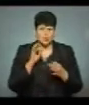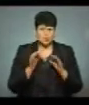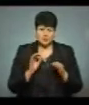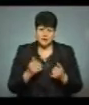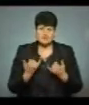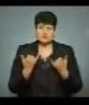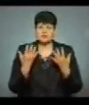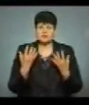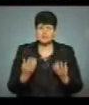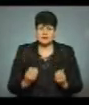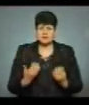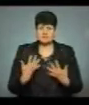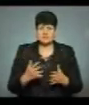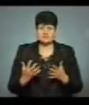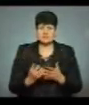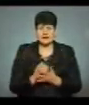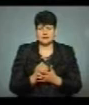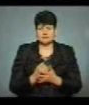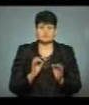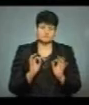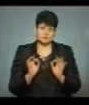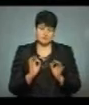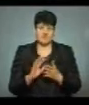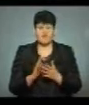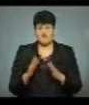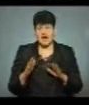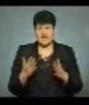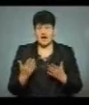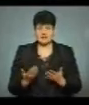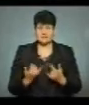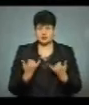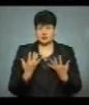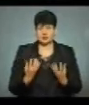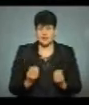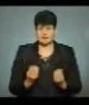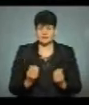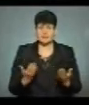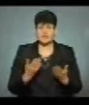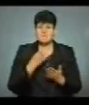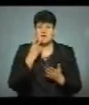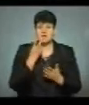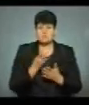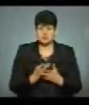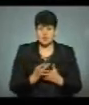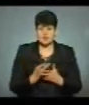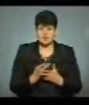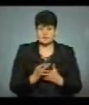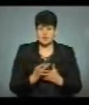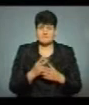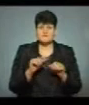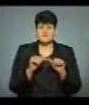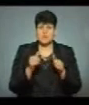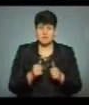сьогоднішній день десь знайдений оптимальний варіант на сьогоднішній день, який передбачає